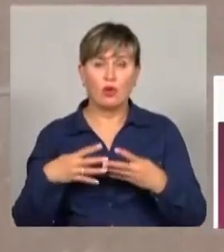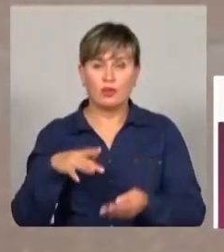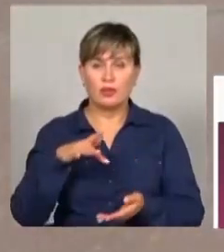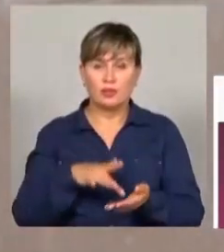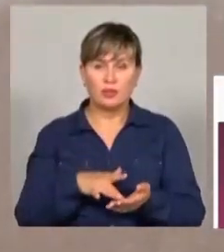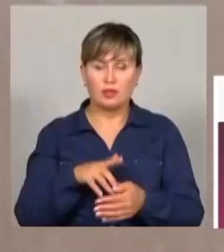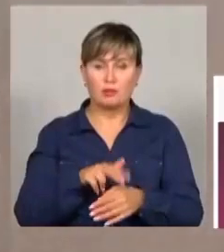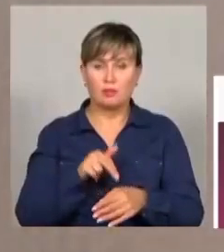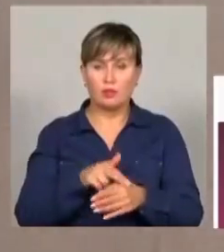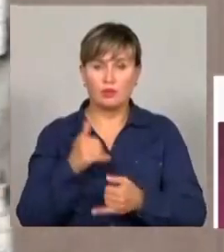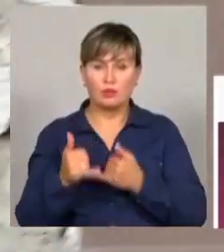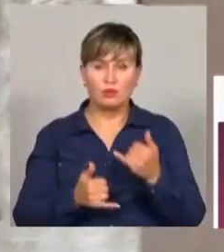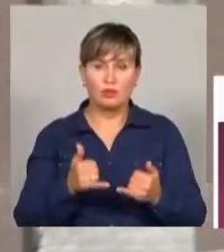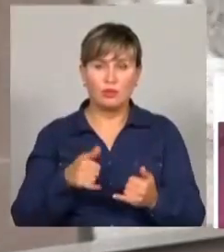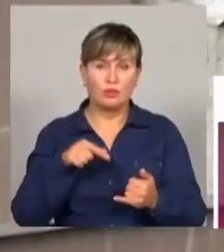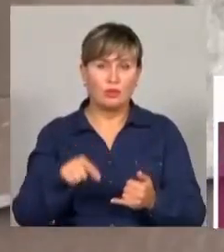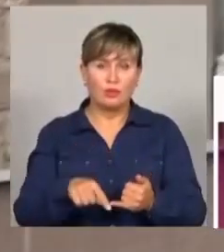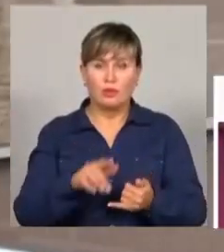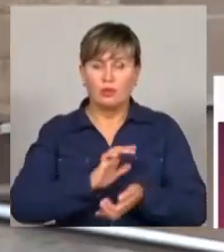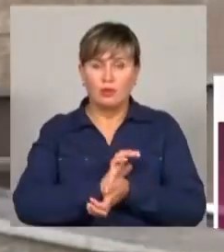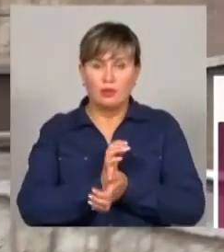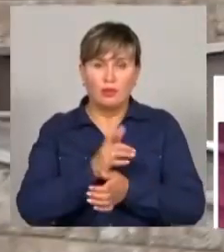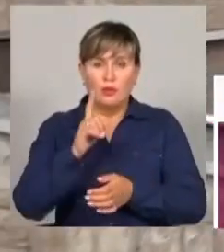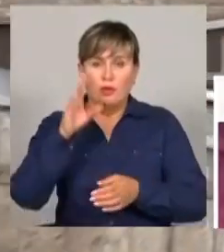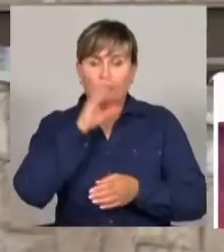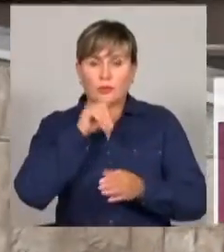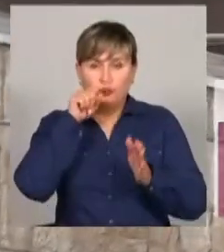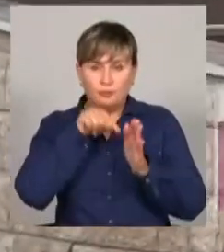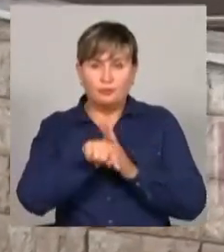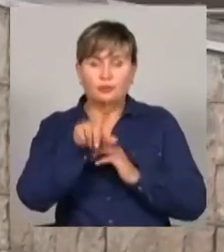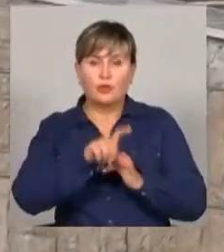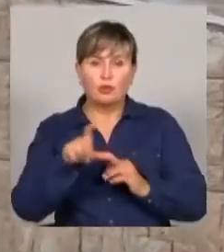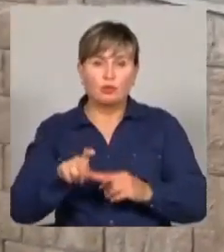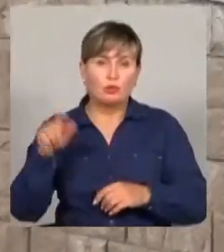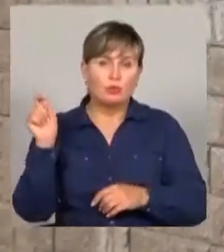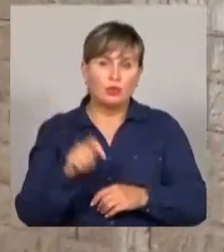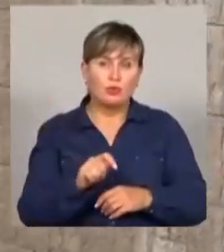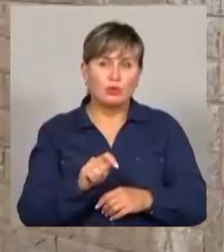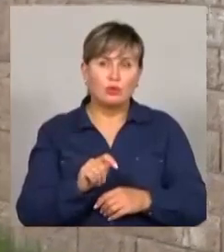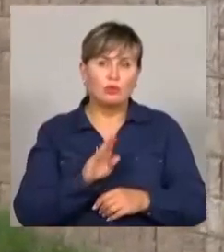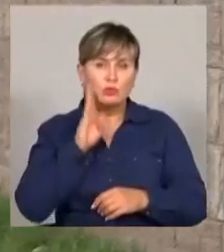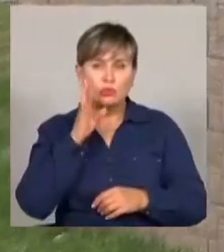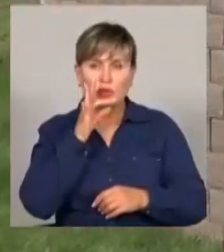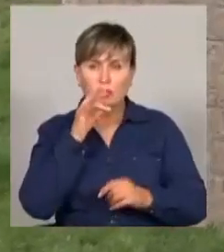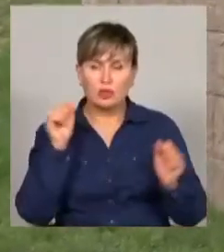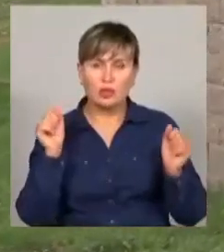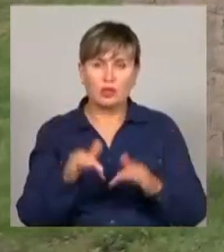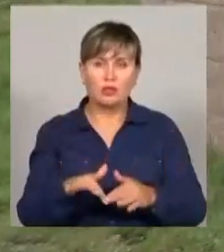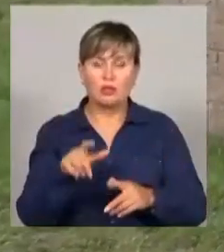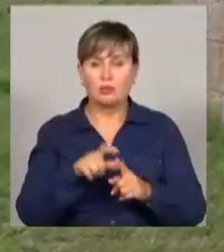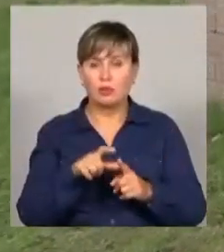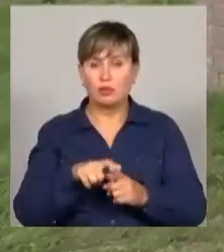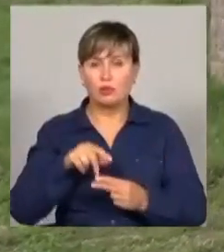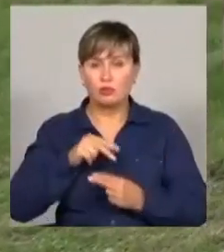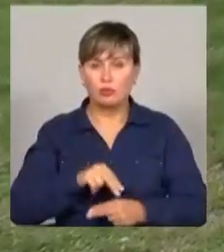миграционных услуг буквально яблоку негде упасть. Чтобы успеть попасть в здание, люди сюда приходят с самого раннего утра. По словам